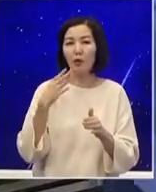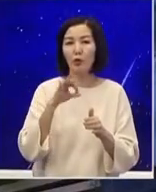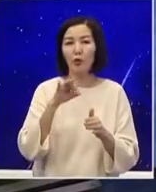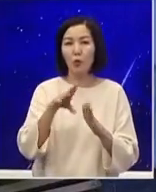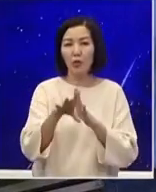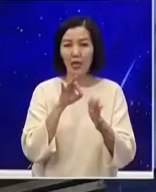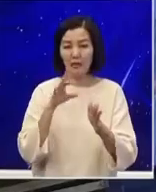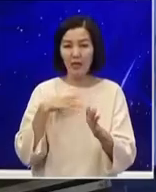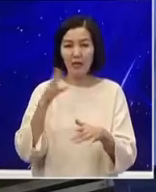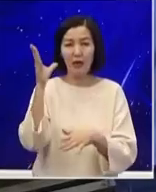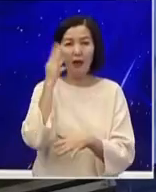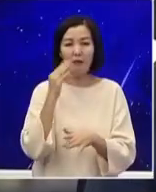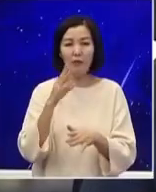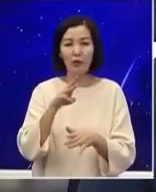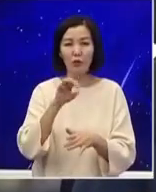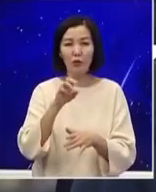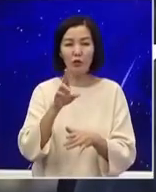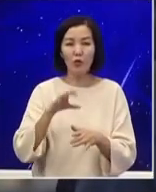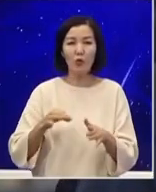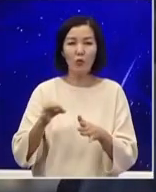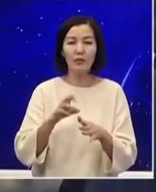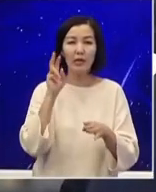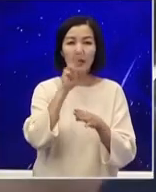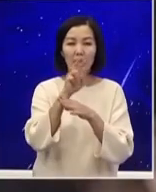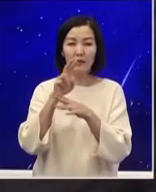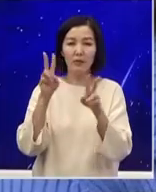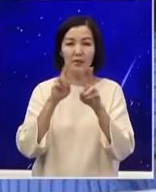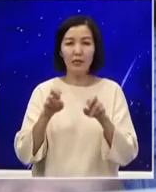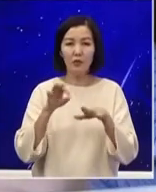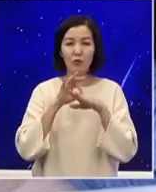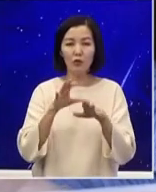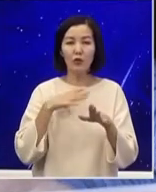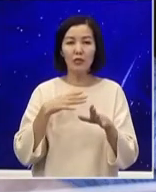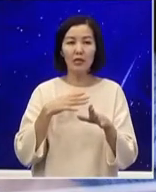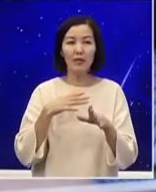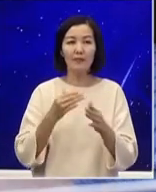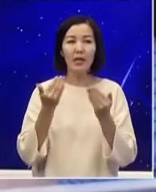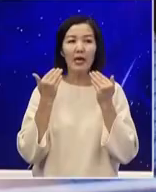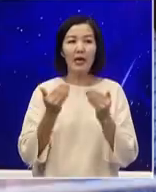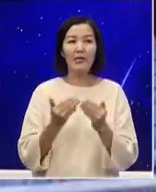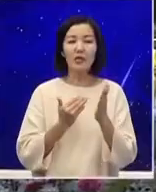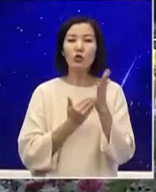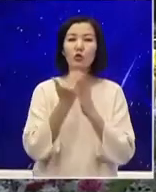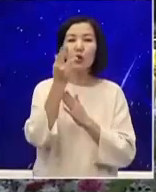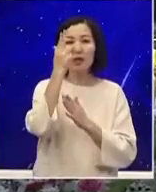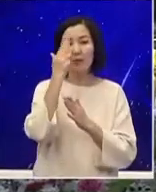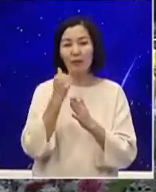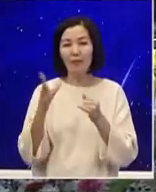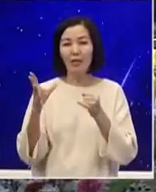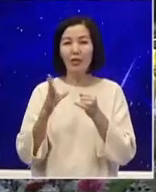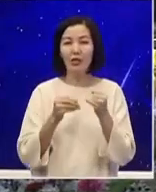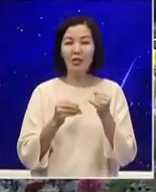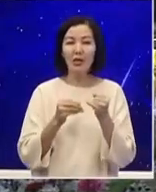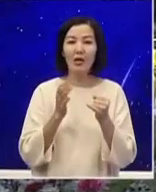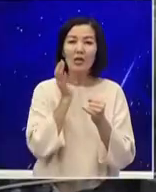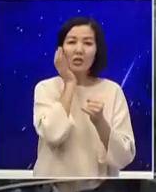ең алдымен Алматы мен Түркістан облыстарына экспедициялық зерттеулер жүргізген. Сапар перспективалы және жоғары бейімделген жергілікті